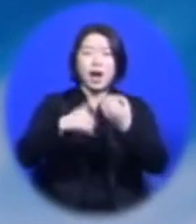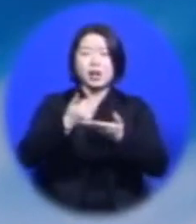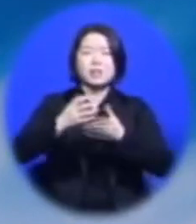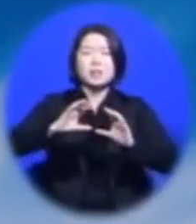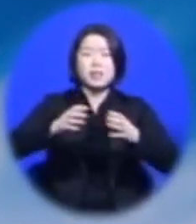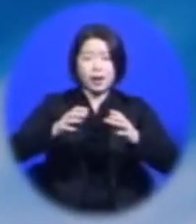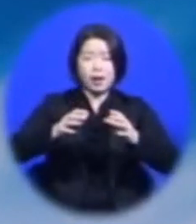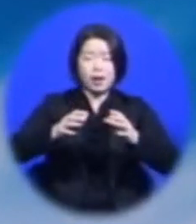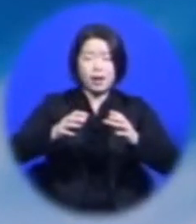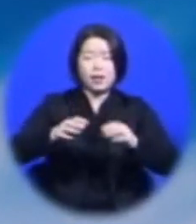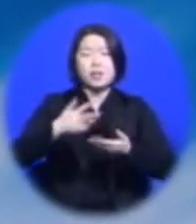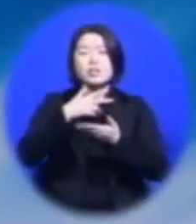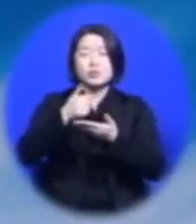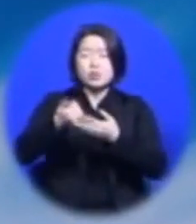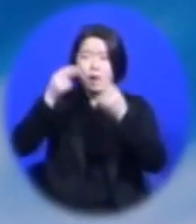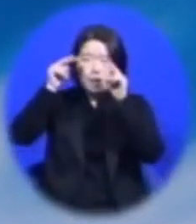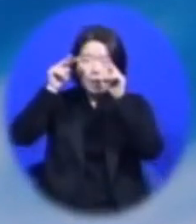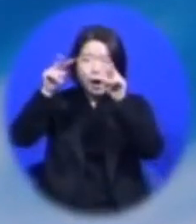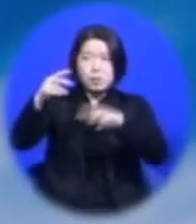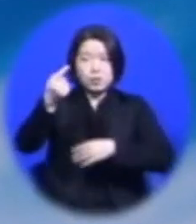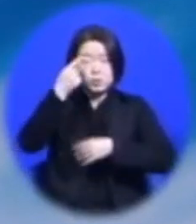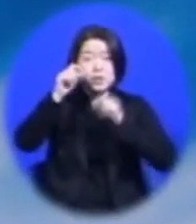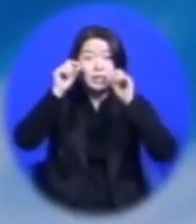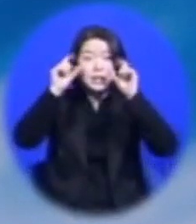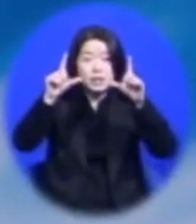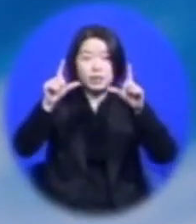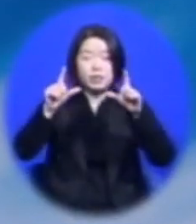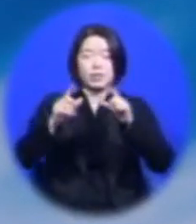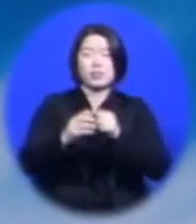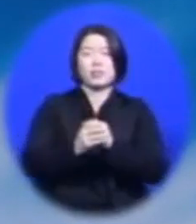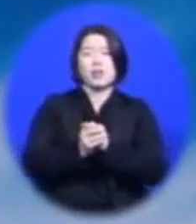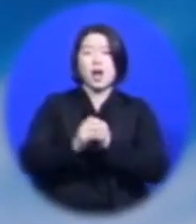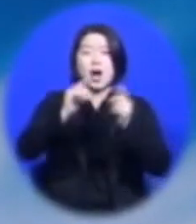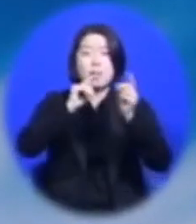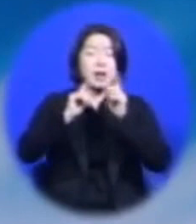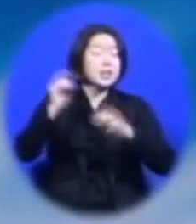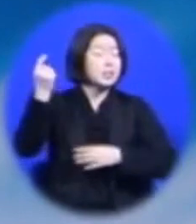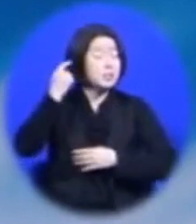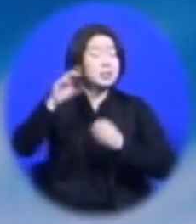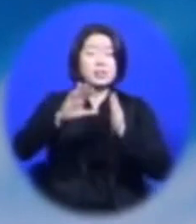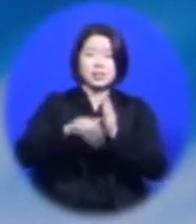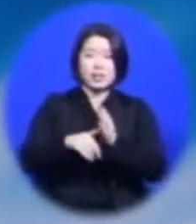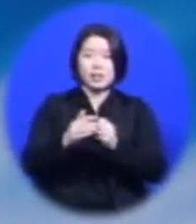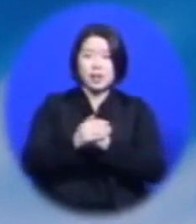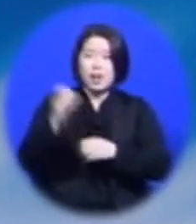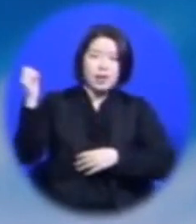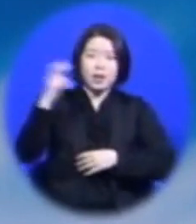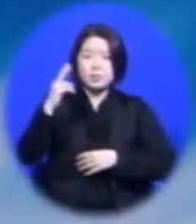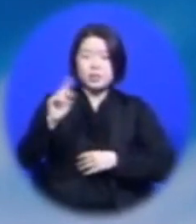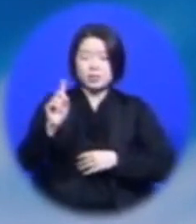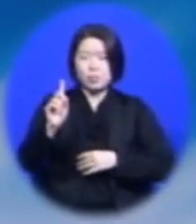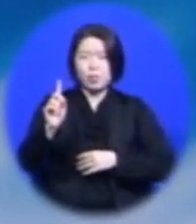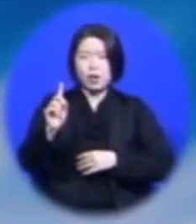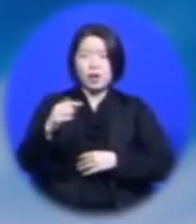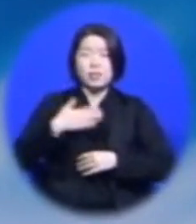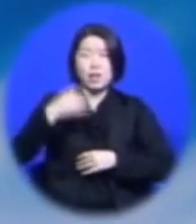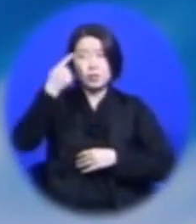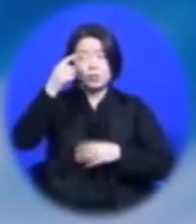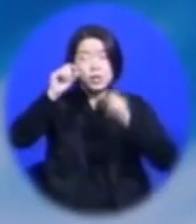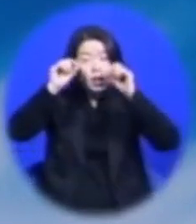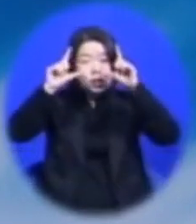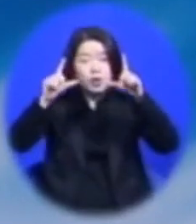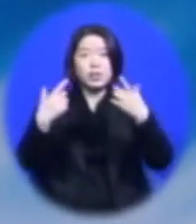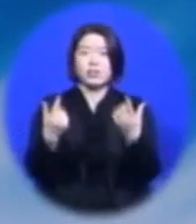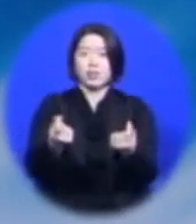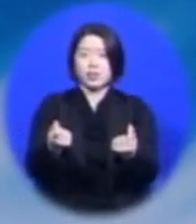나라와 주님을 바라보는 눈이 뜨입니다. 말씀을 들을 때 갑자기 뭔가 내 눈이 열리는 것